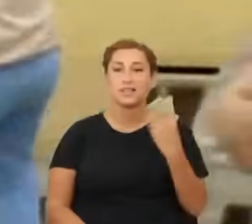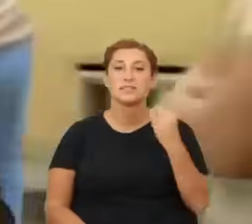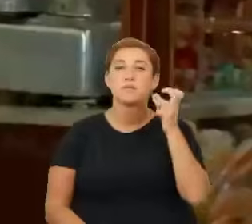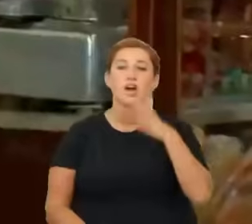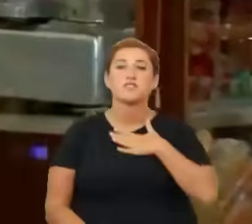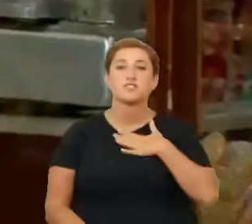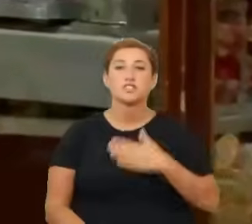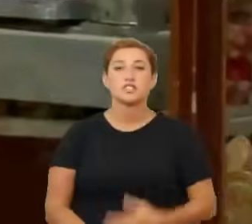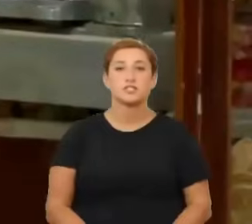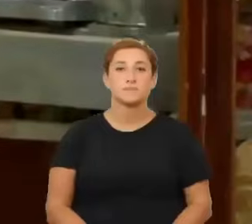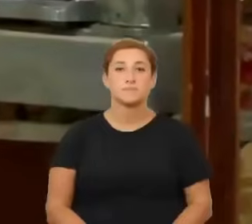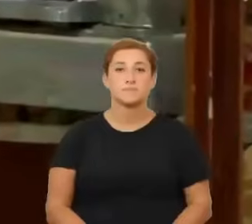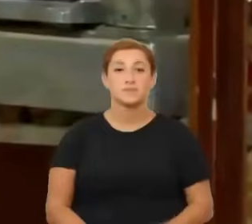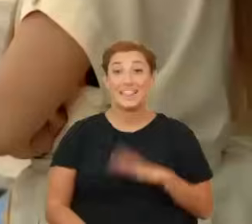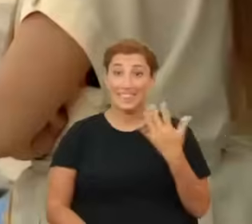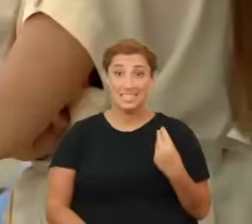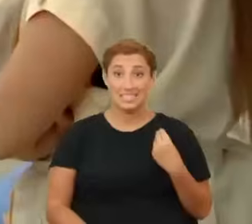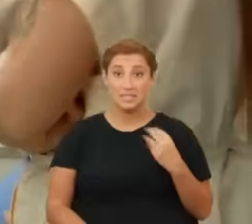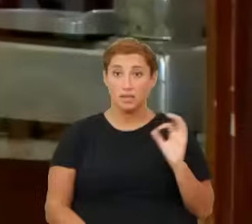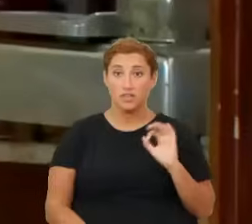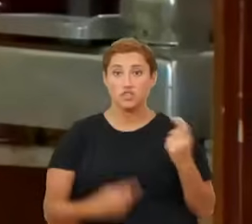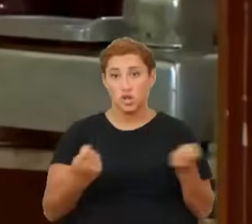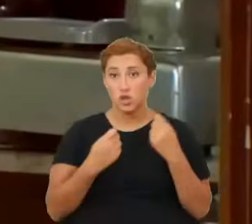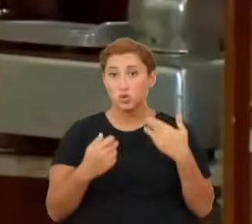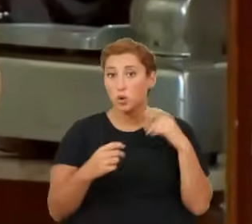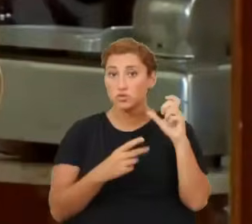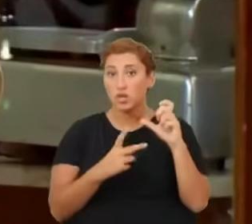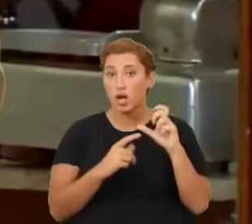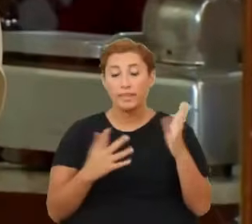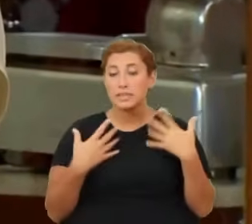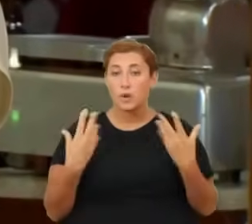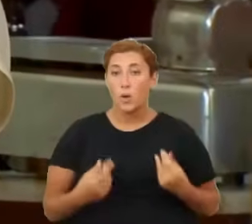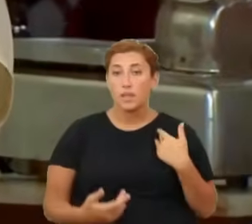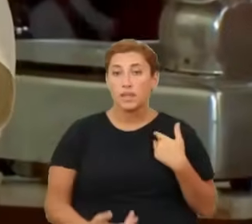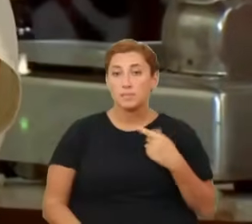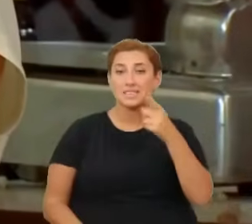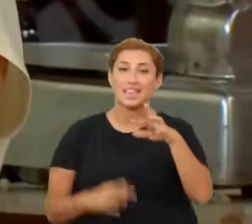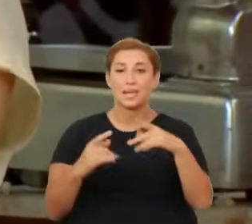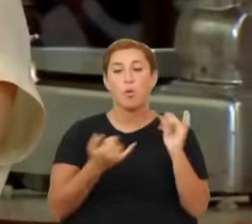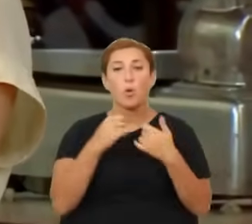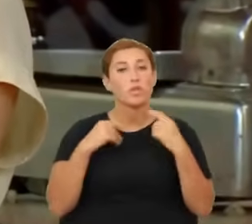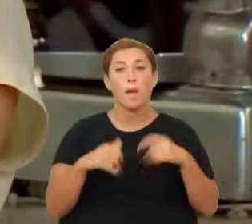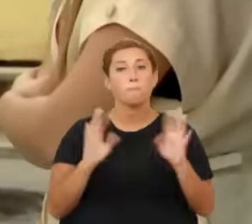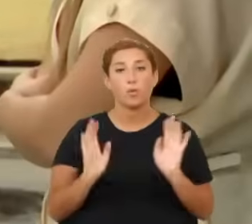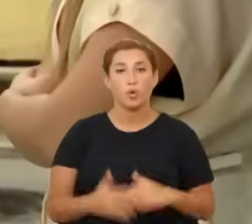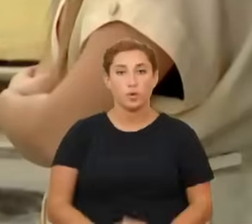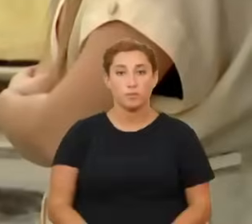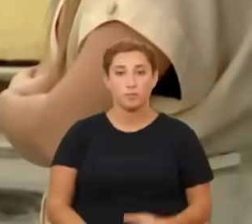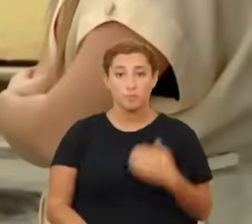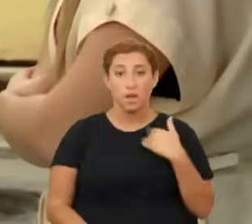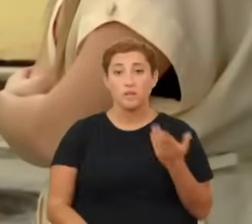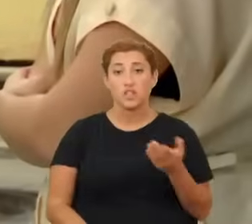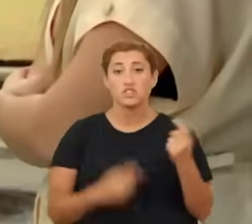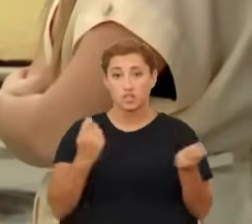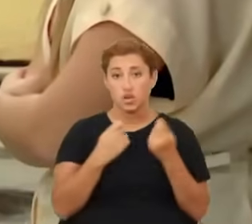babacığım? Çocukları kovaladı. Nasılsın? Evet. Çalışıyorum Şahin. Nasıl olayım? Ya senin gibi oyun oynamıyorum. Ben de